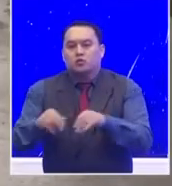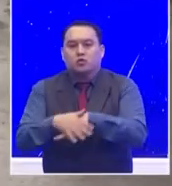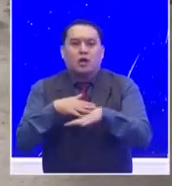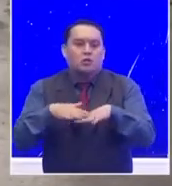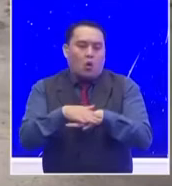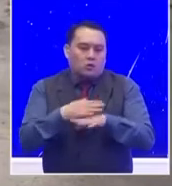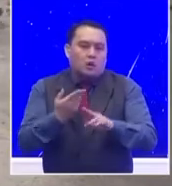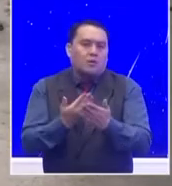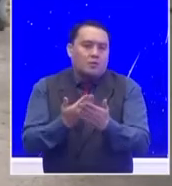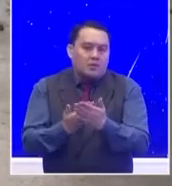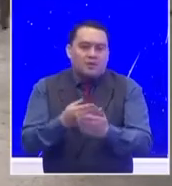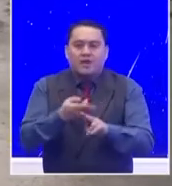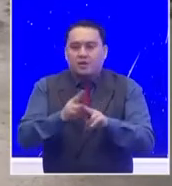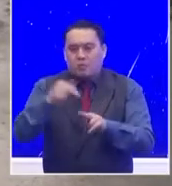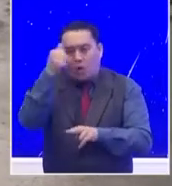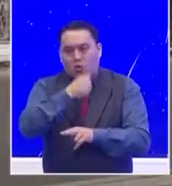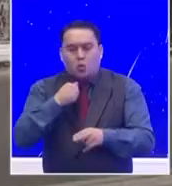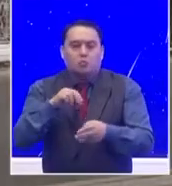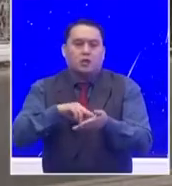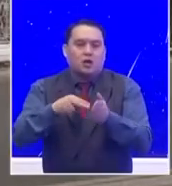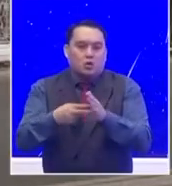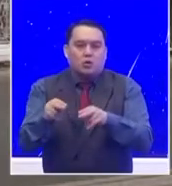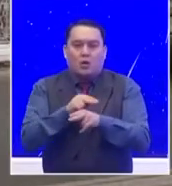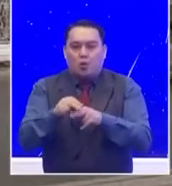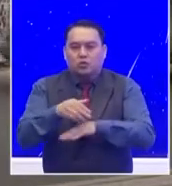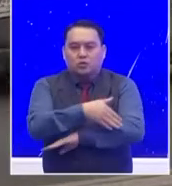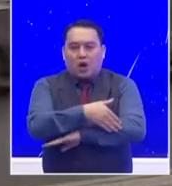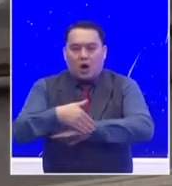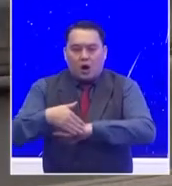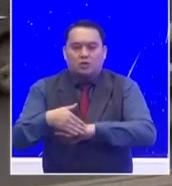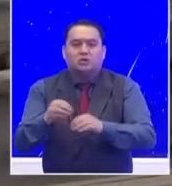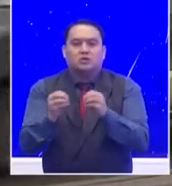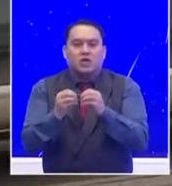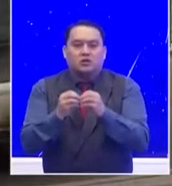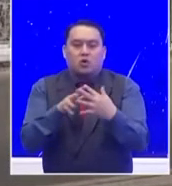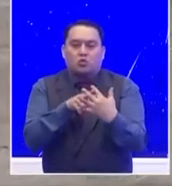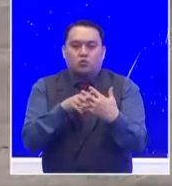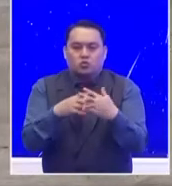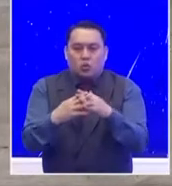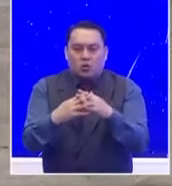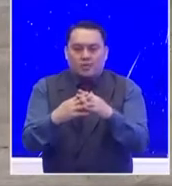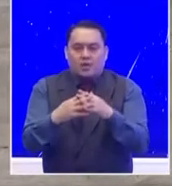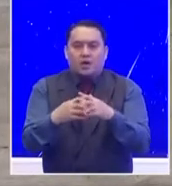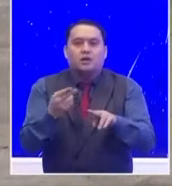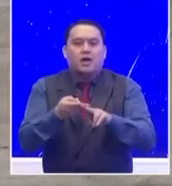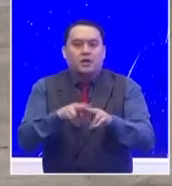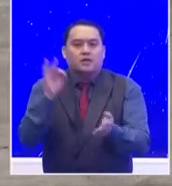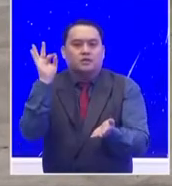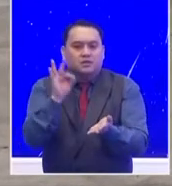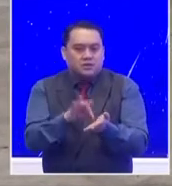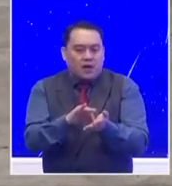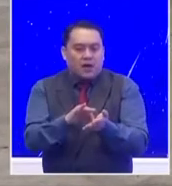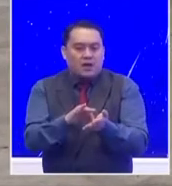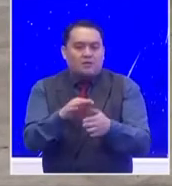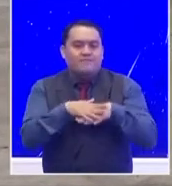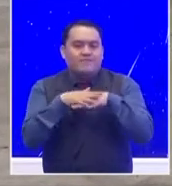граждан. Так, например, в этом году планируется провести ремонт дорог почти в 10 сельских округах региона. На эти цели предусмотрено